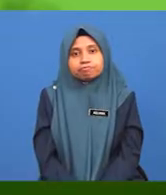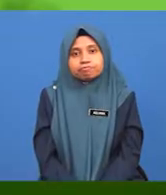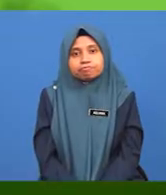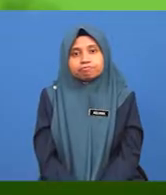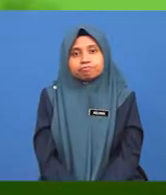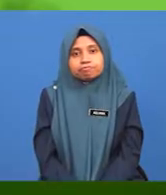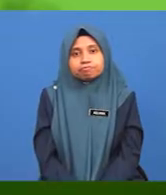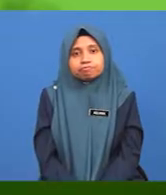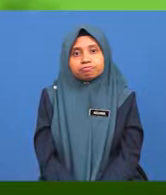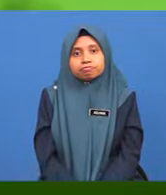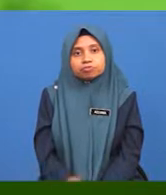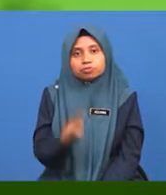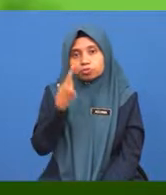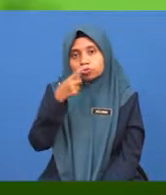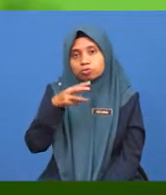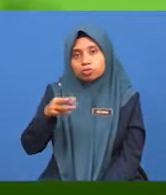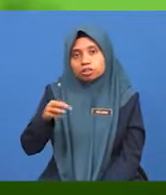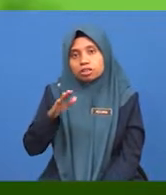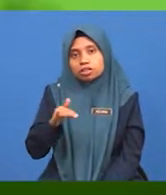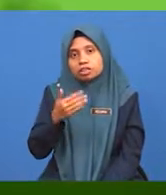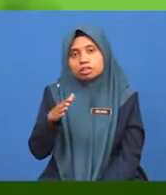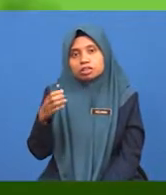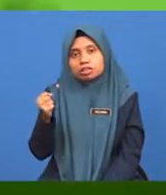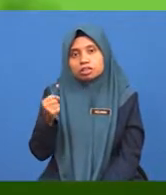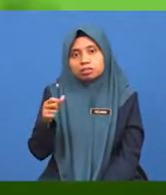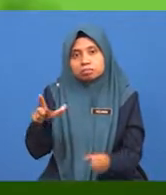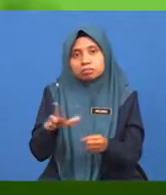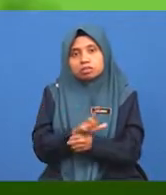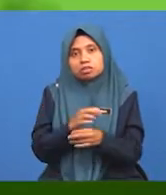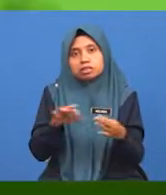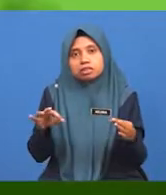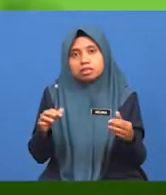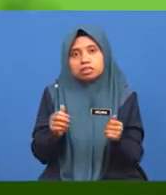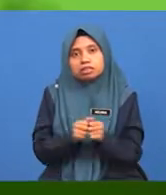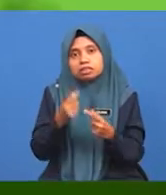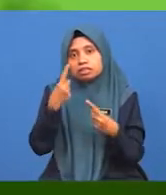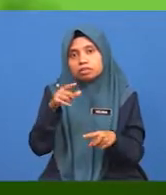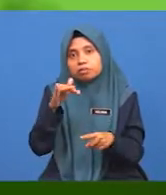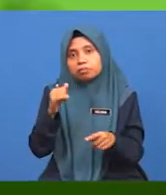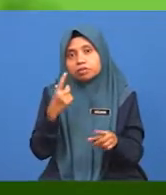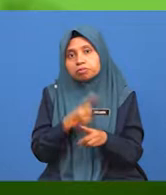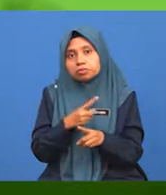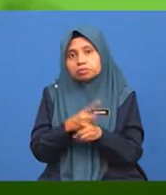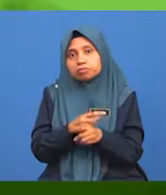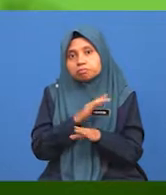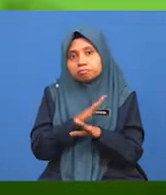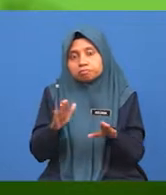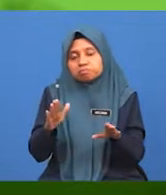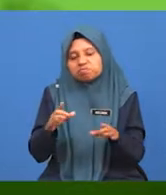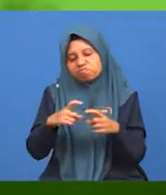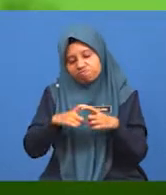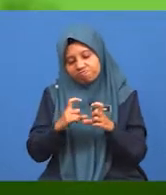Bagi murid-murid yang tidak dapat melengkapkan ayat dengan jawapan yang tepat, jangan